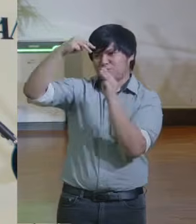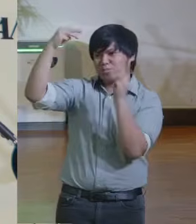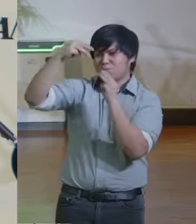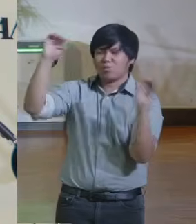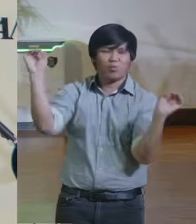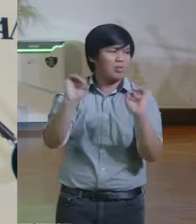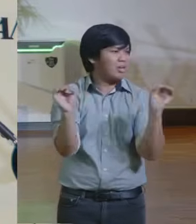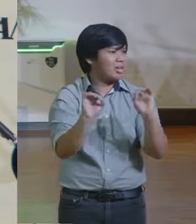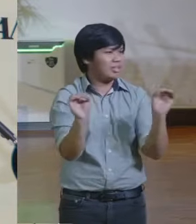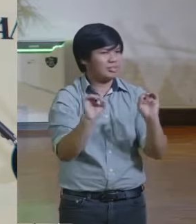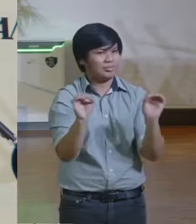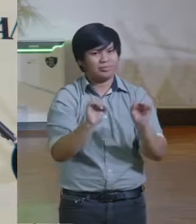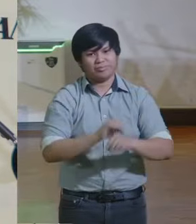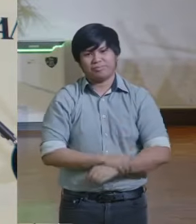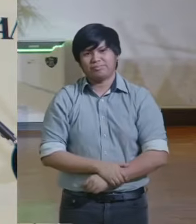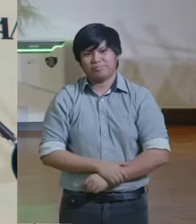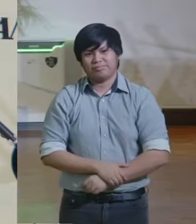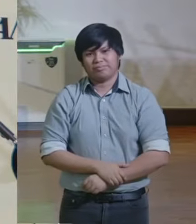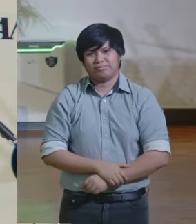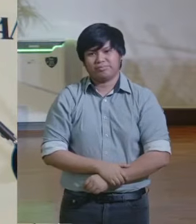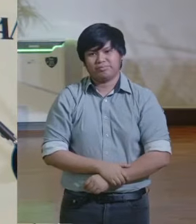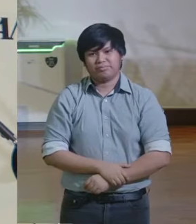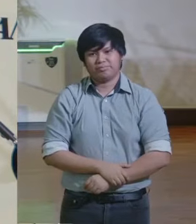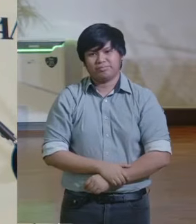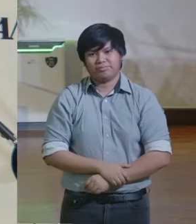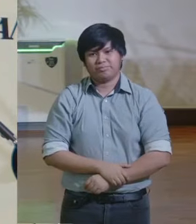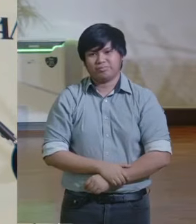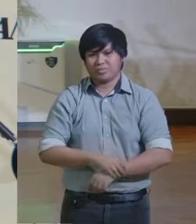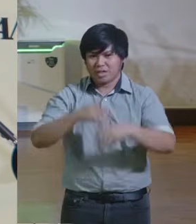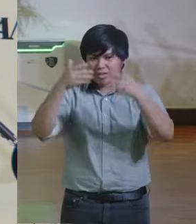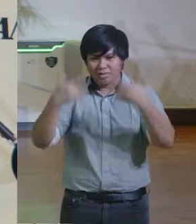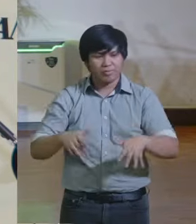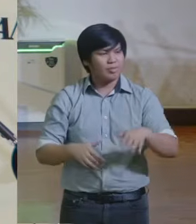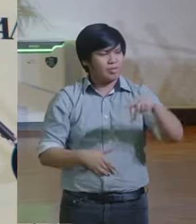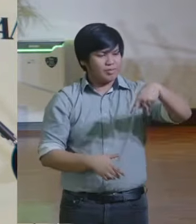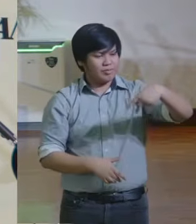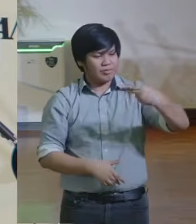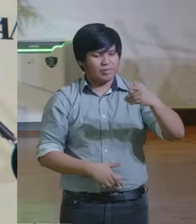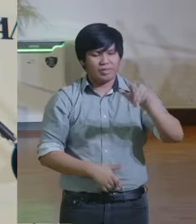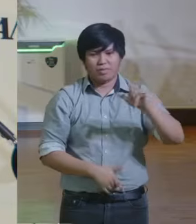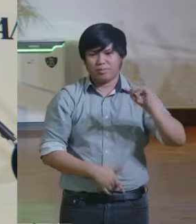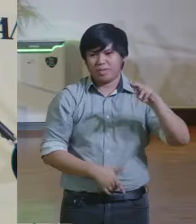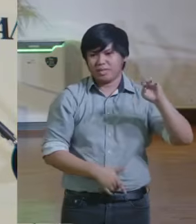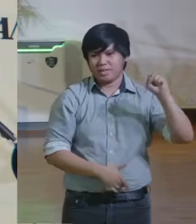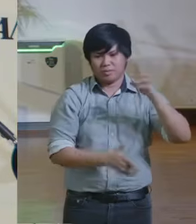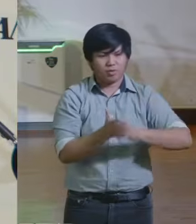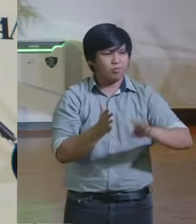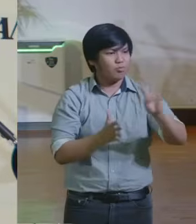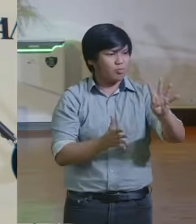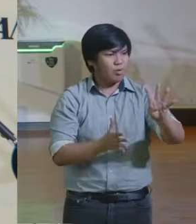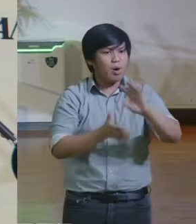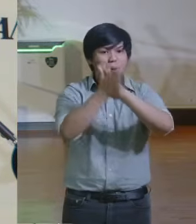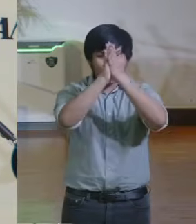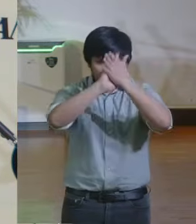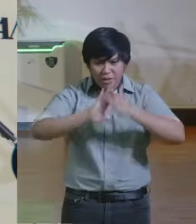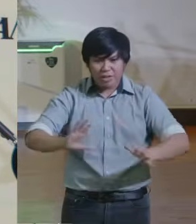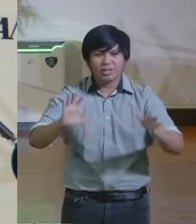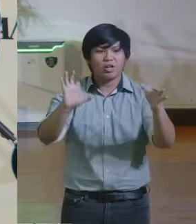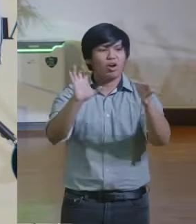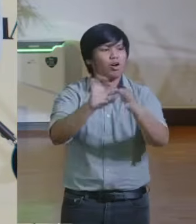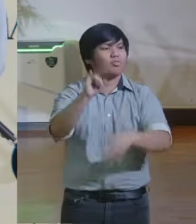magkaaway ng Diyos amang makapangyarihan sa lahat. Tapos sa Philippians 4:7, and the peace of